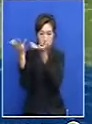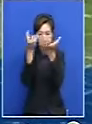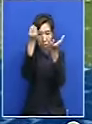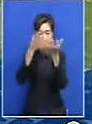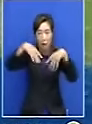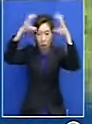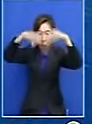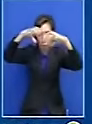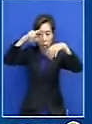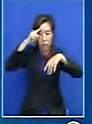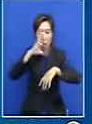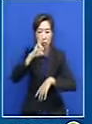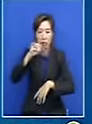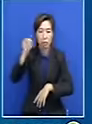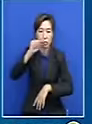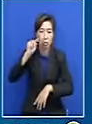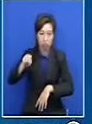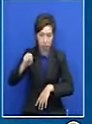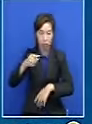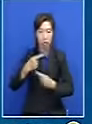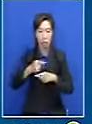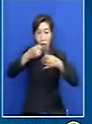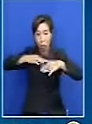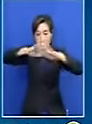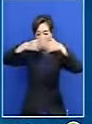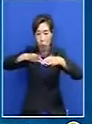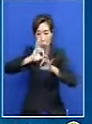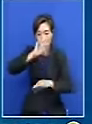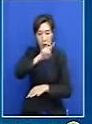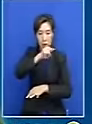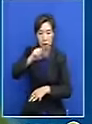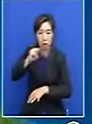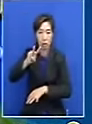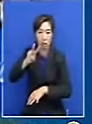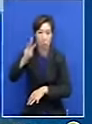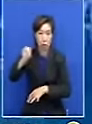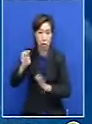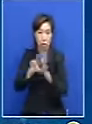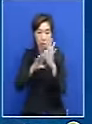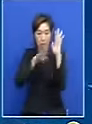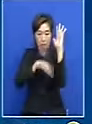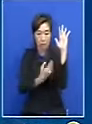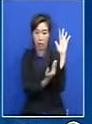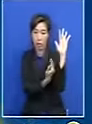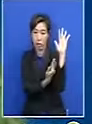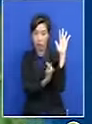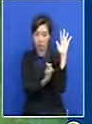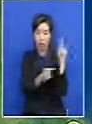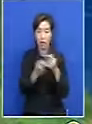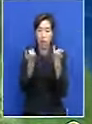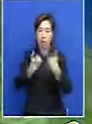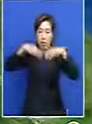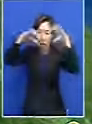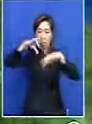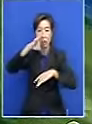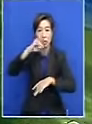นมากฝนฟ้าคะนองร้อยละ60ของพื้นที่ทะเลมีคลื่นสูง 1-2 เมตรนะครับปิดท้ายที่ภาคใต้ฝั่งตะวันตกวันนี้ฝ